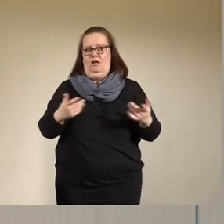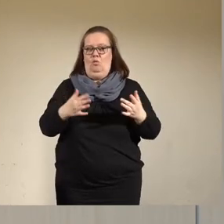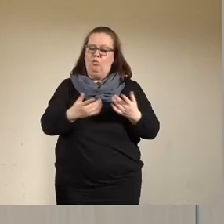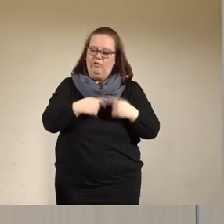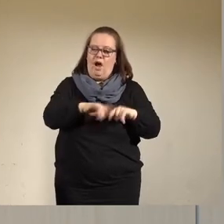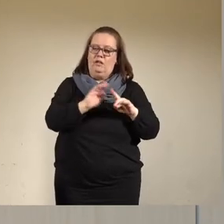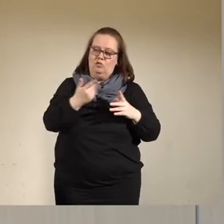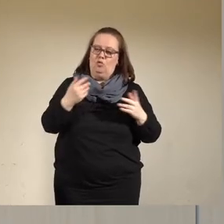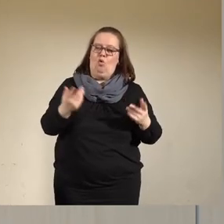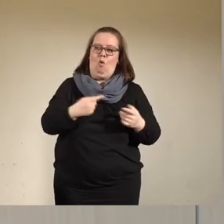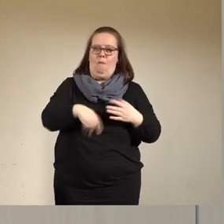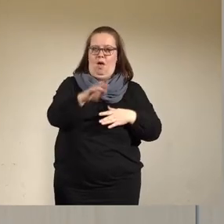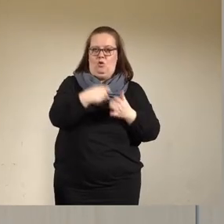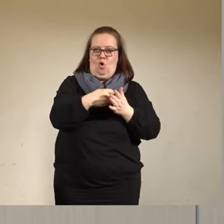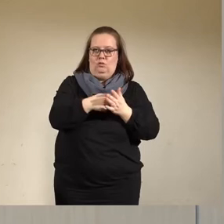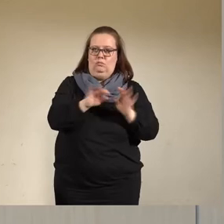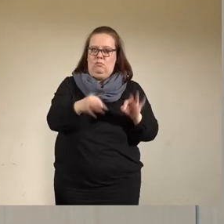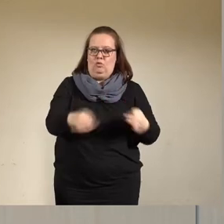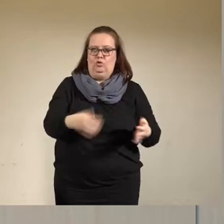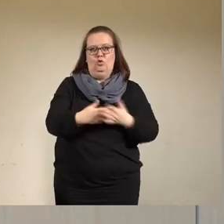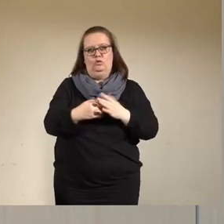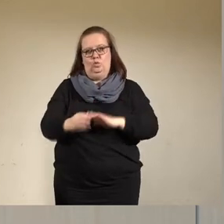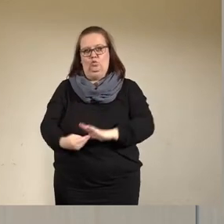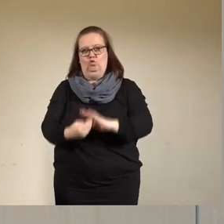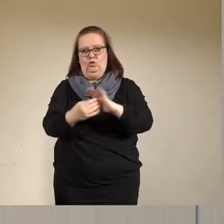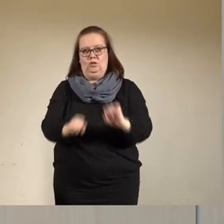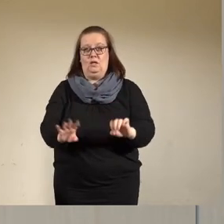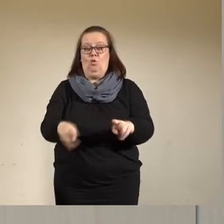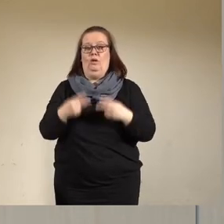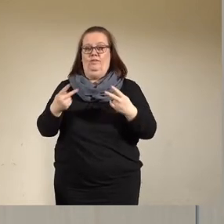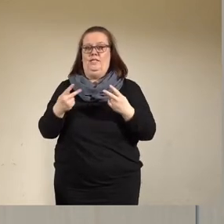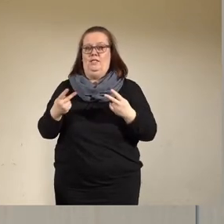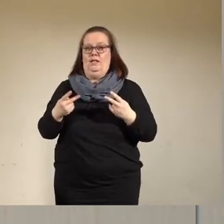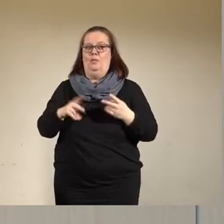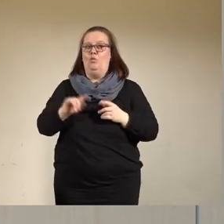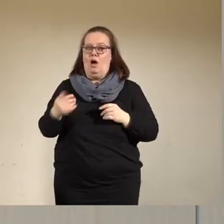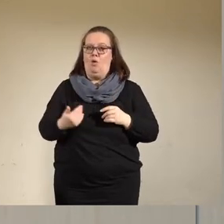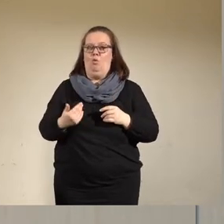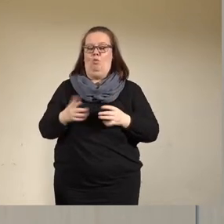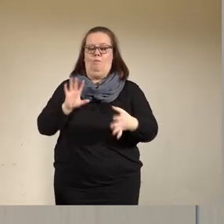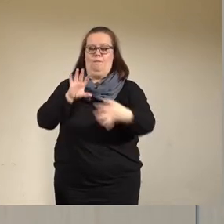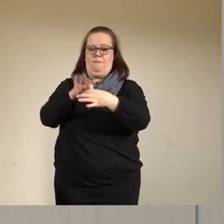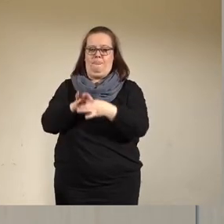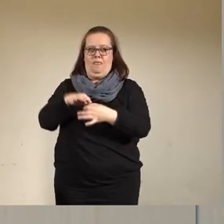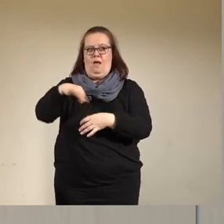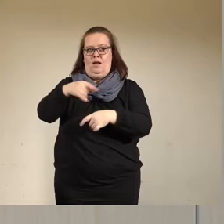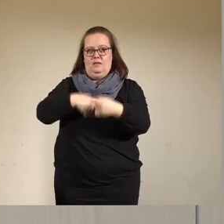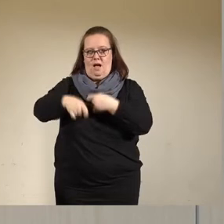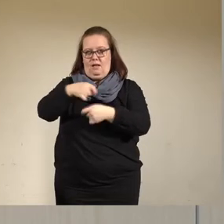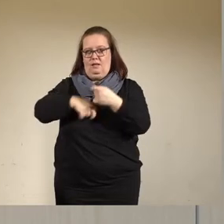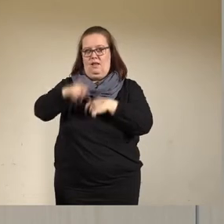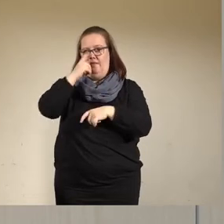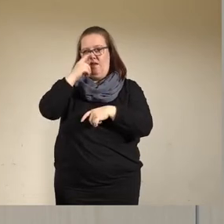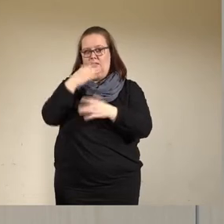dass nicht Vereine am Ende für steigende Mehrkosten zur Verantwortung gezogen werden. Was ganz wichtig ist, wir widmen uns auch dem Einzelhandler, wenn